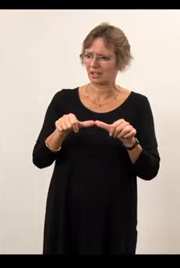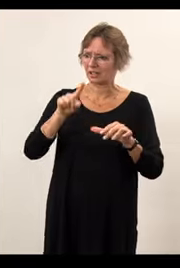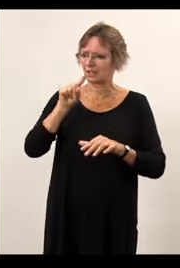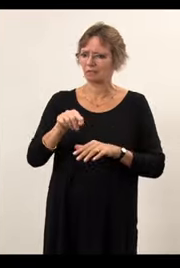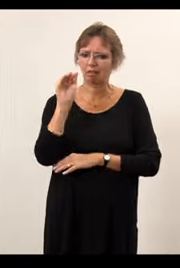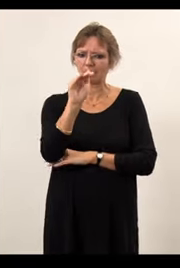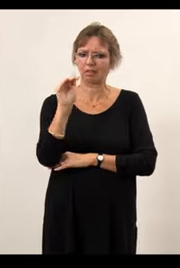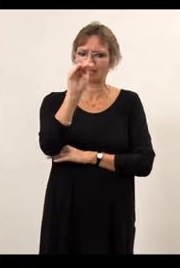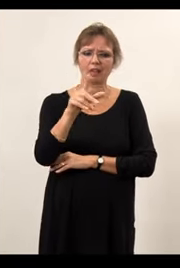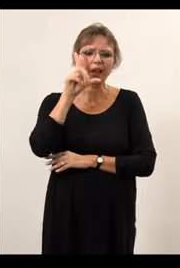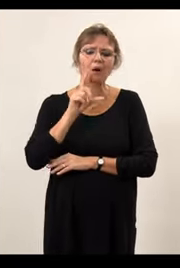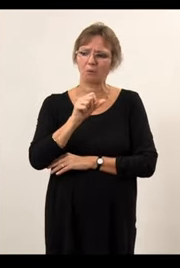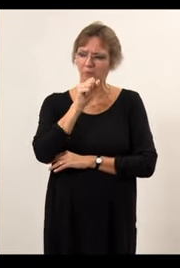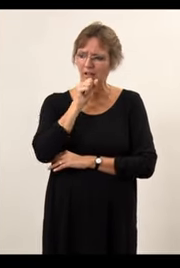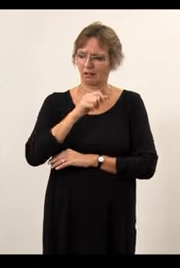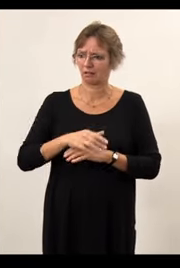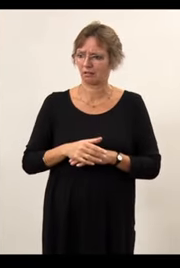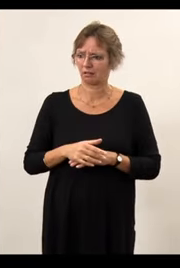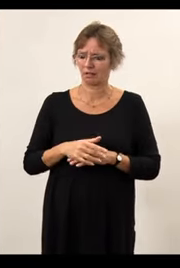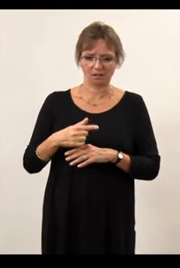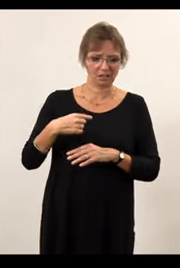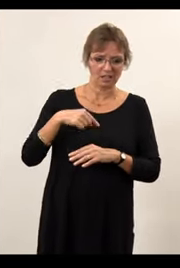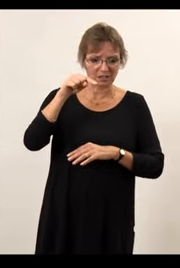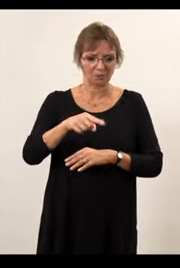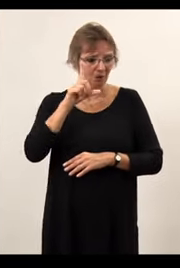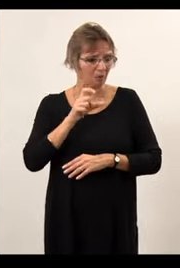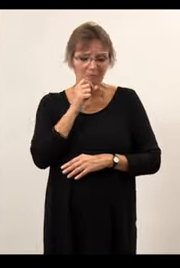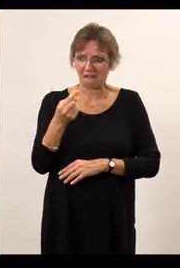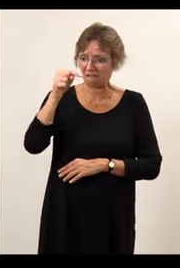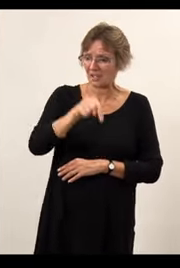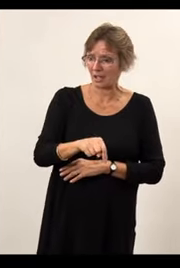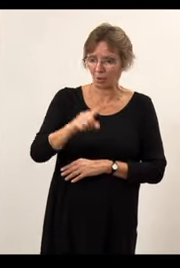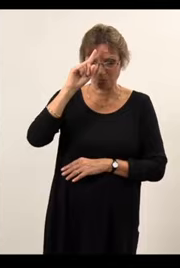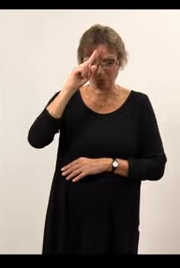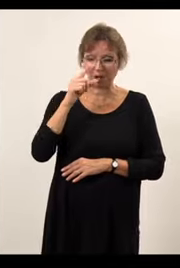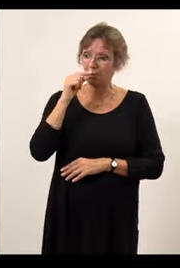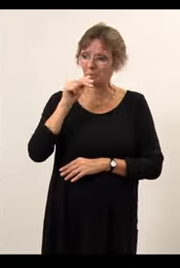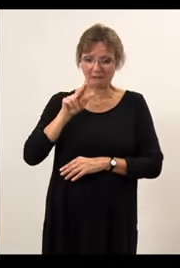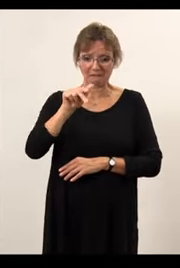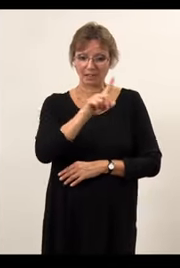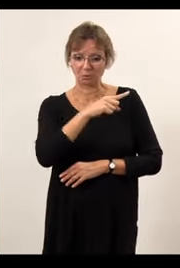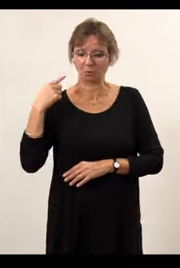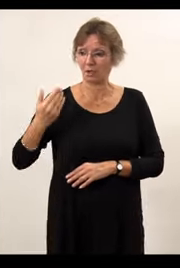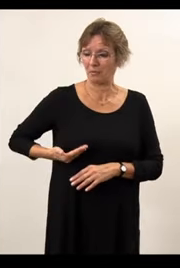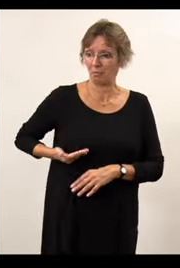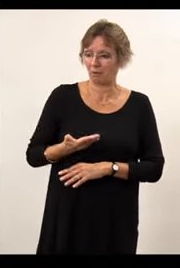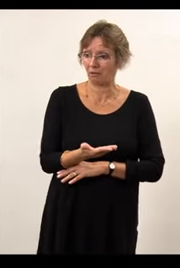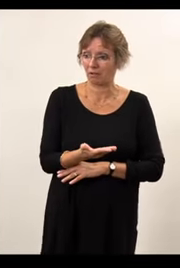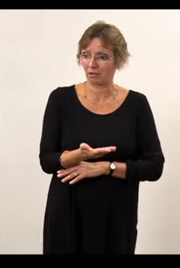Bah, qu'il fallait que j'appelle mamie, en fait. Qu'il fallait qu'elle vienne parce qu'il allait la tuer.